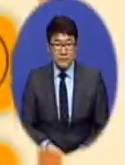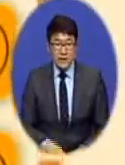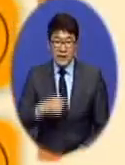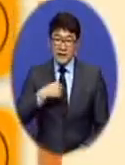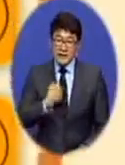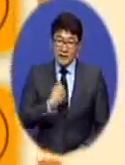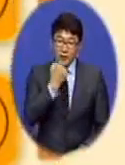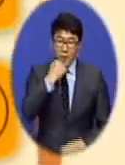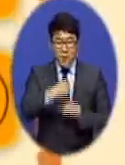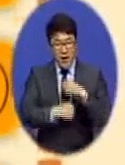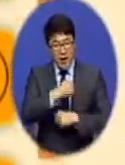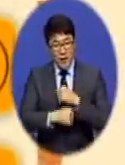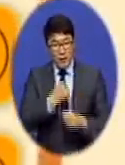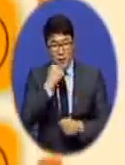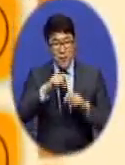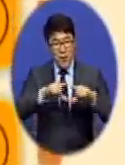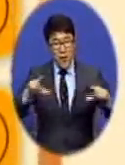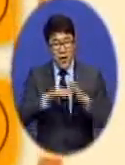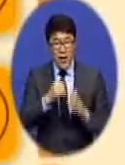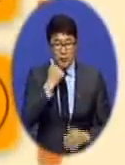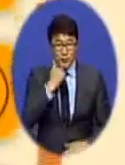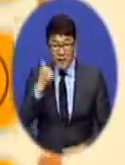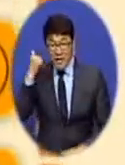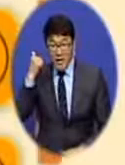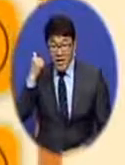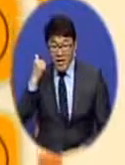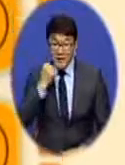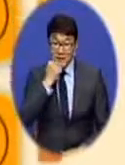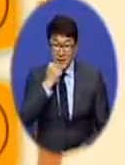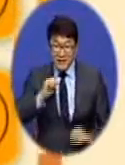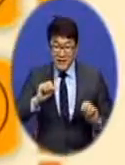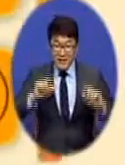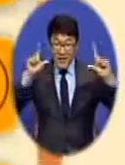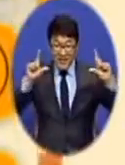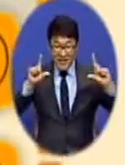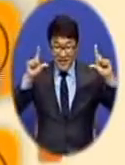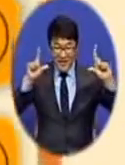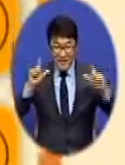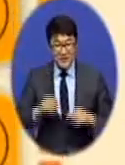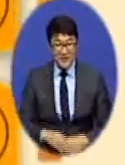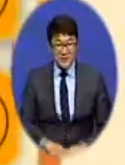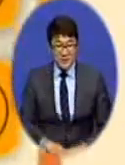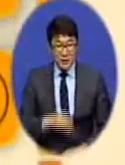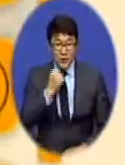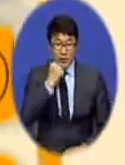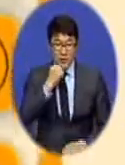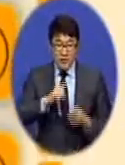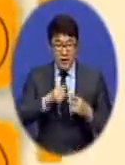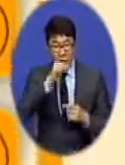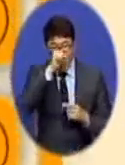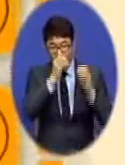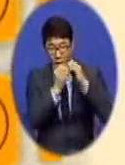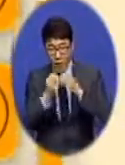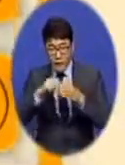스스로 웃고 마음껏 웃고 일상에서 웃자. 정혜성의 스마일. 네. 자, 웃음에 대한 격언 중에서